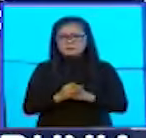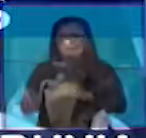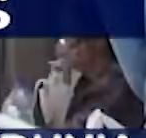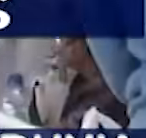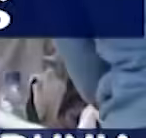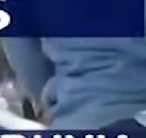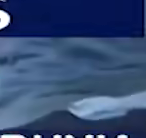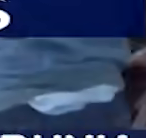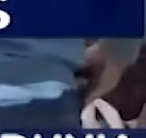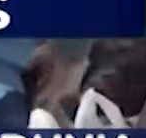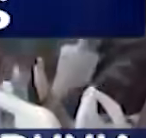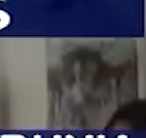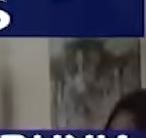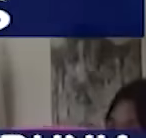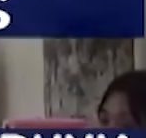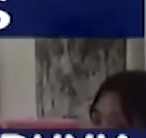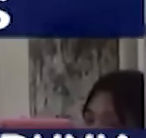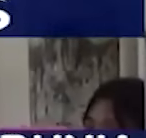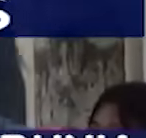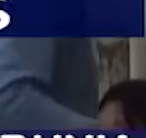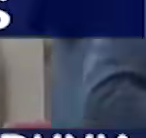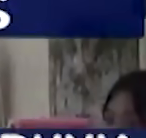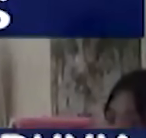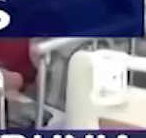Juli, pemerintah mengumumkan penambahan kasus baru dengan